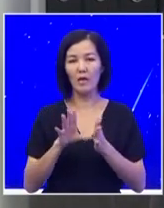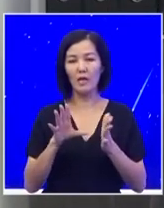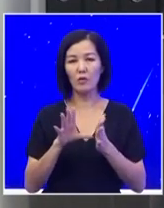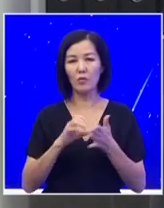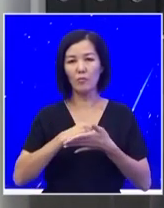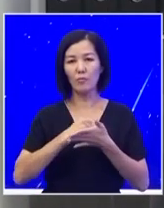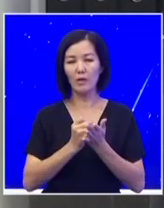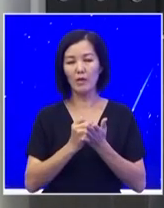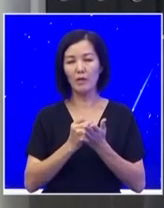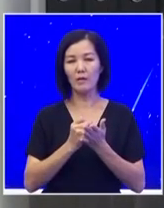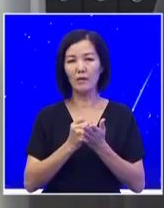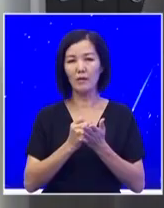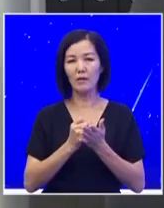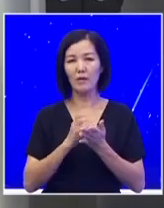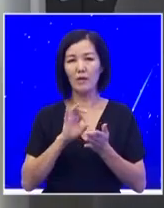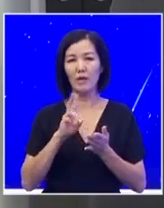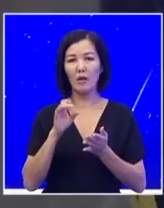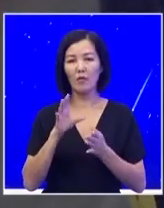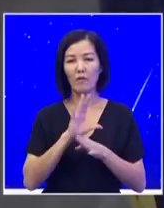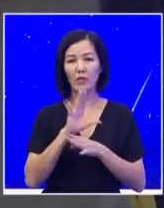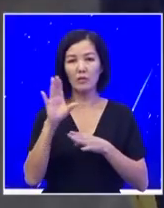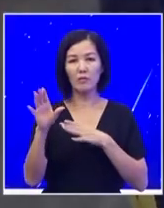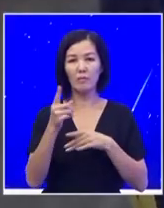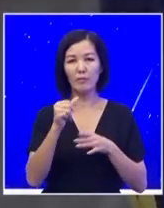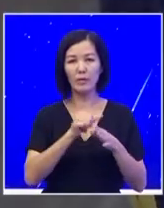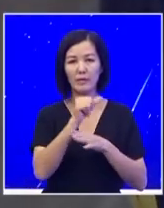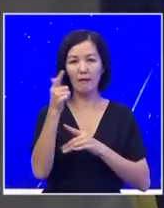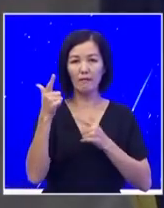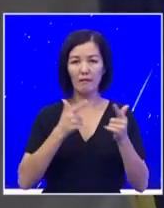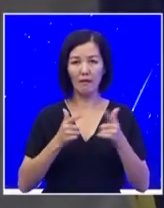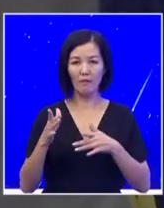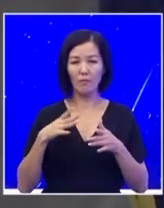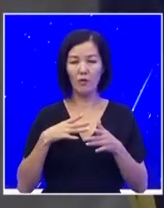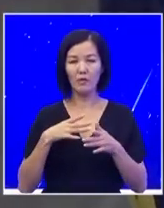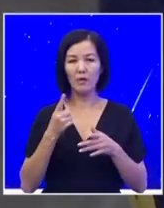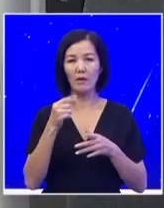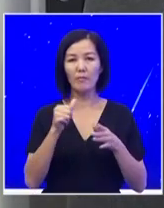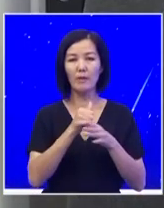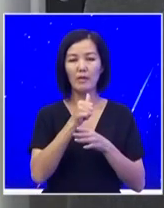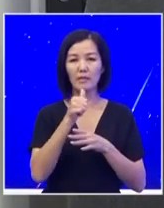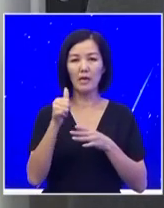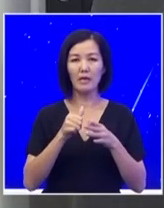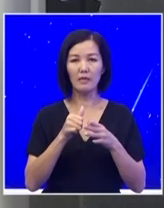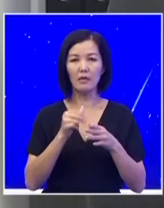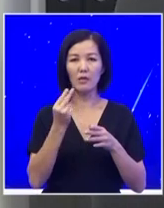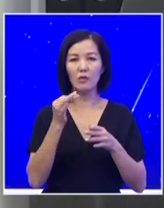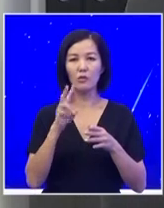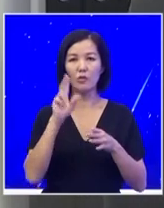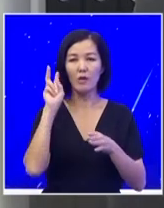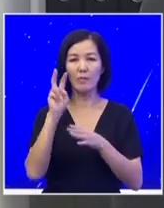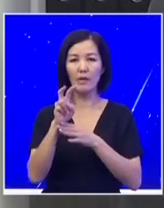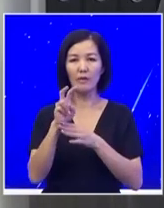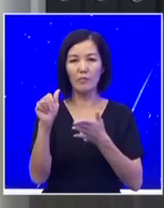электронды форматта ЕГОВ сайтына жібердім. Ол 1 сағаттан кейін дайын болады екен. 1 сағаттың ішінде автоционға барып, өзімнің